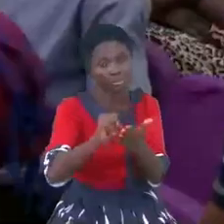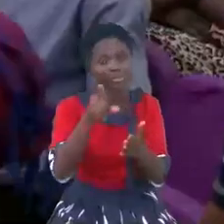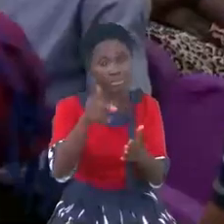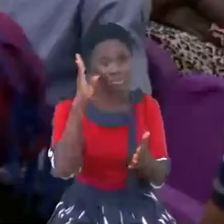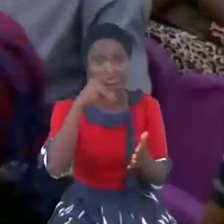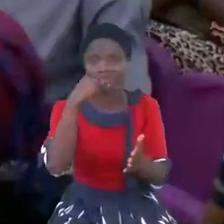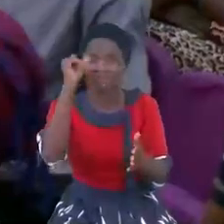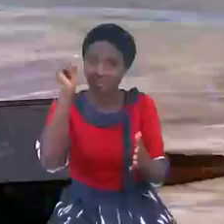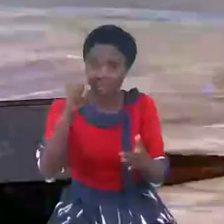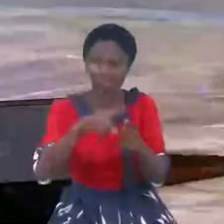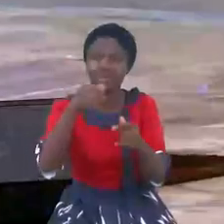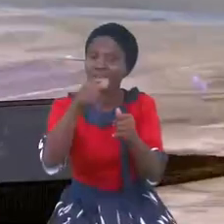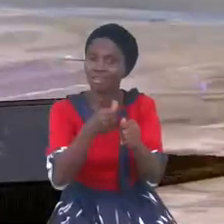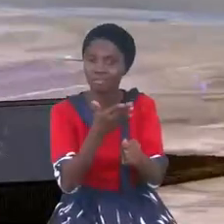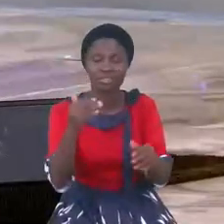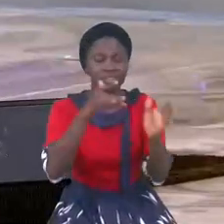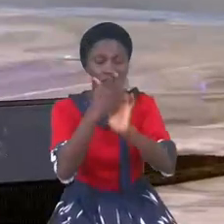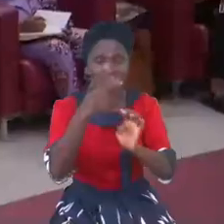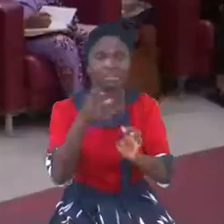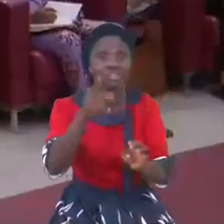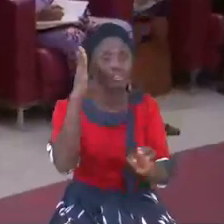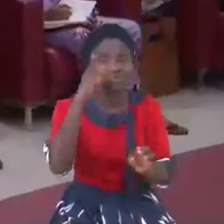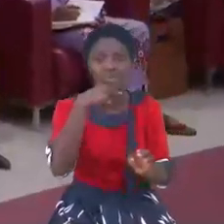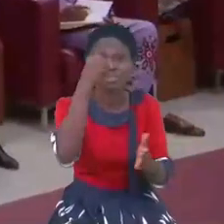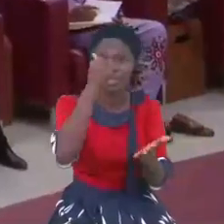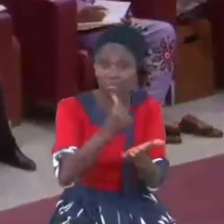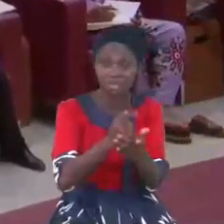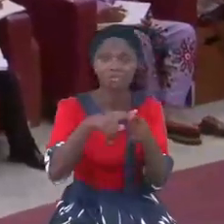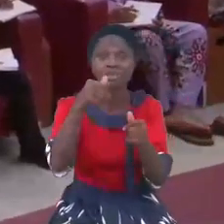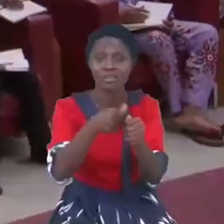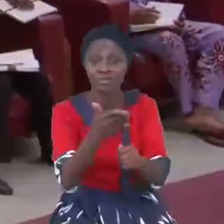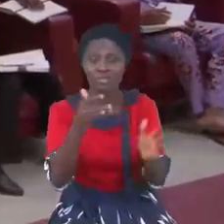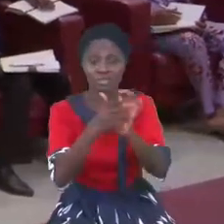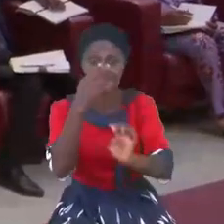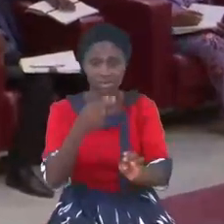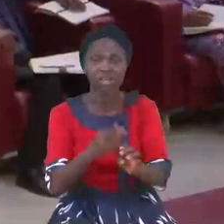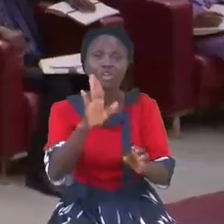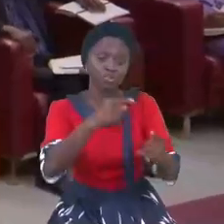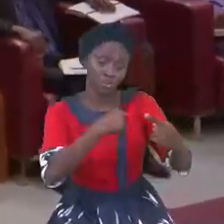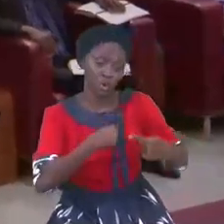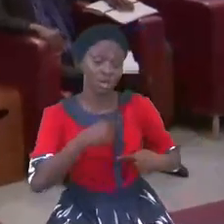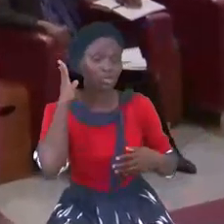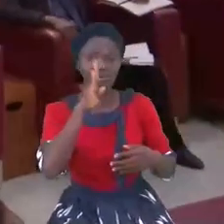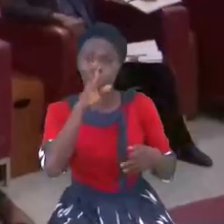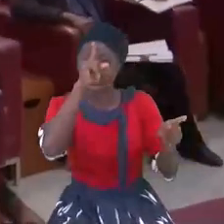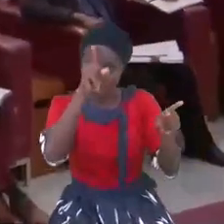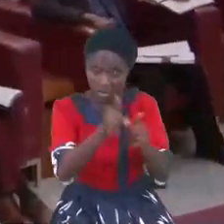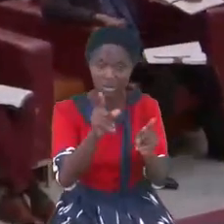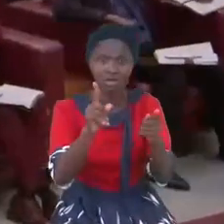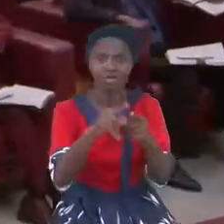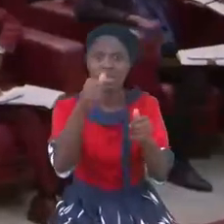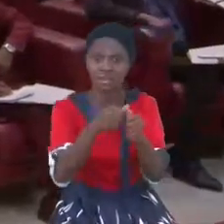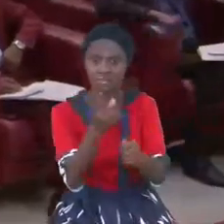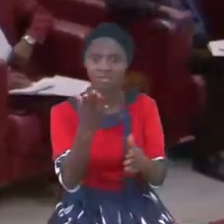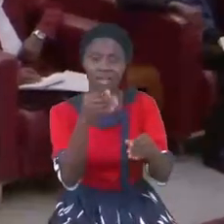dire amen à toutes choses. Votre cœur sera en ligne avec tout ce que je dis au nom de